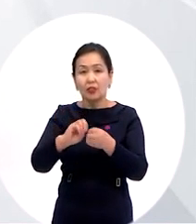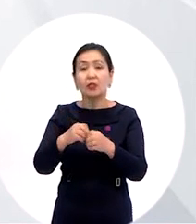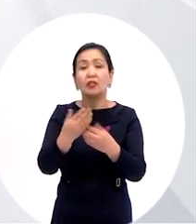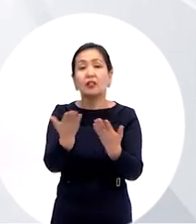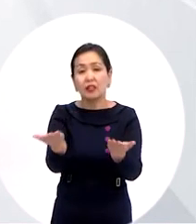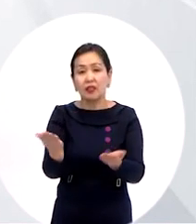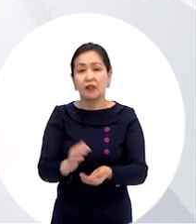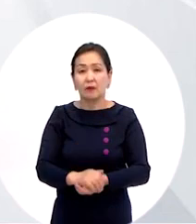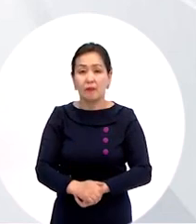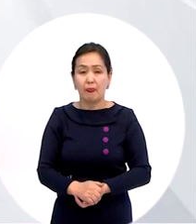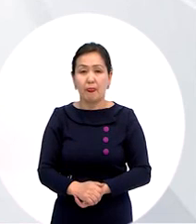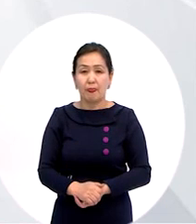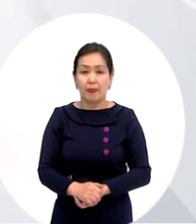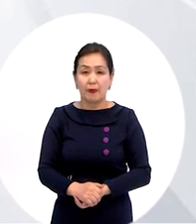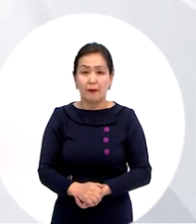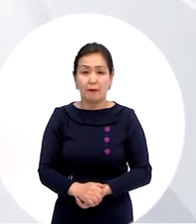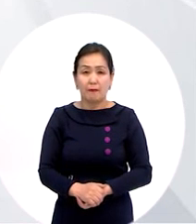2-ыг хийгээрэй.